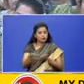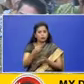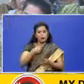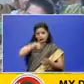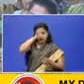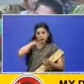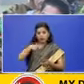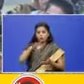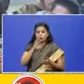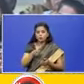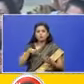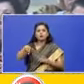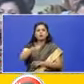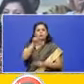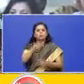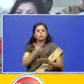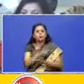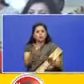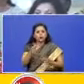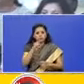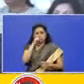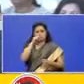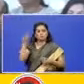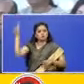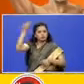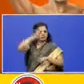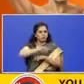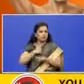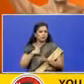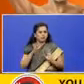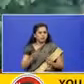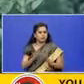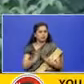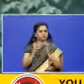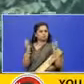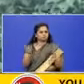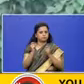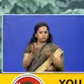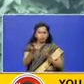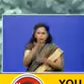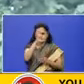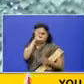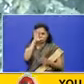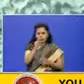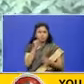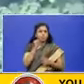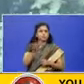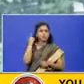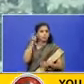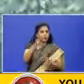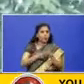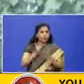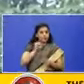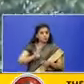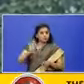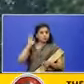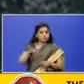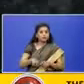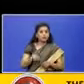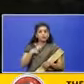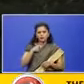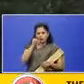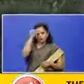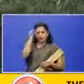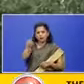देश जनजातीय गौरव दिवस मनाएगा। आपको याद होगा, देश ने पिछले साल भगवान